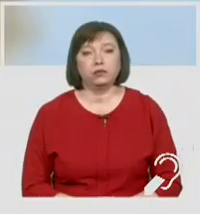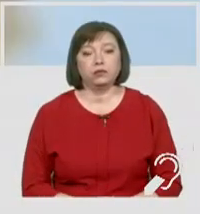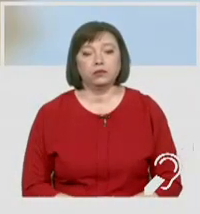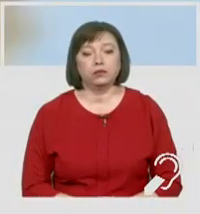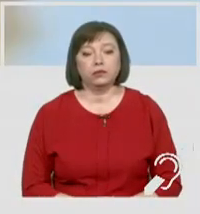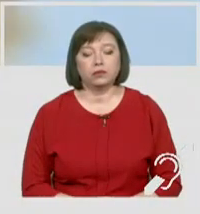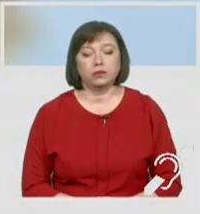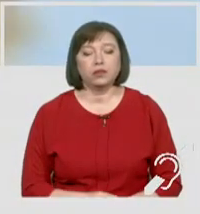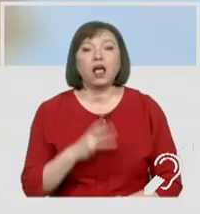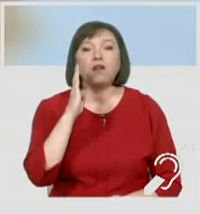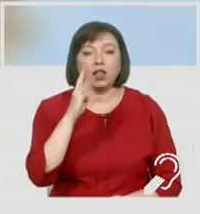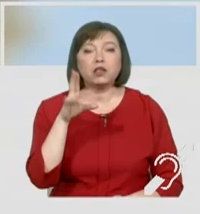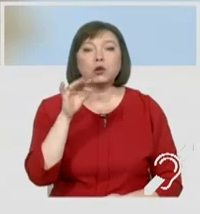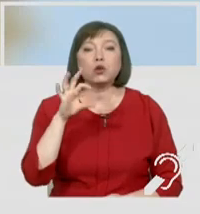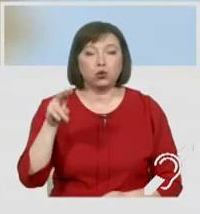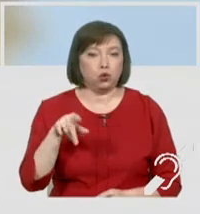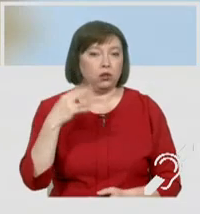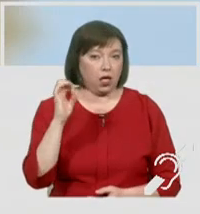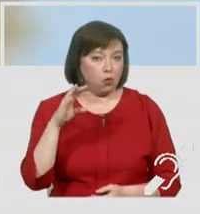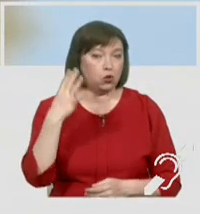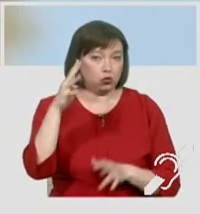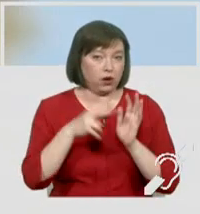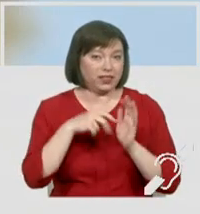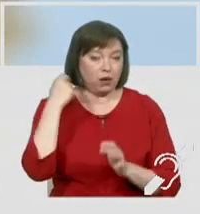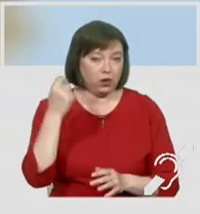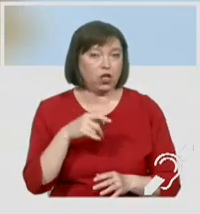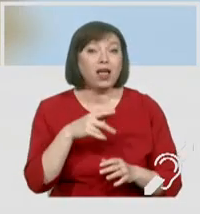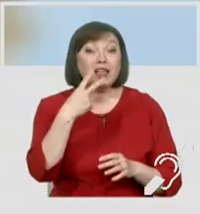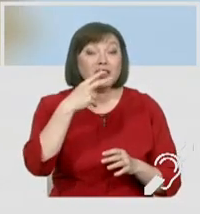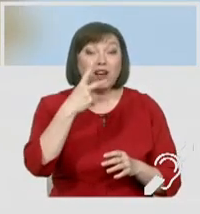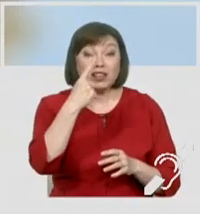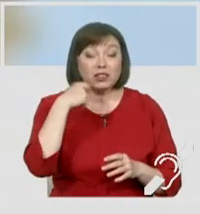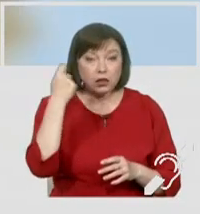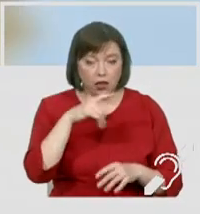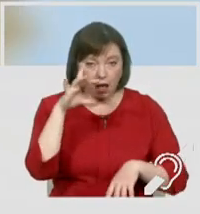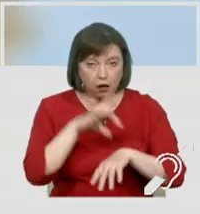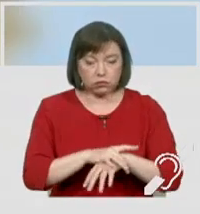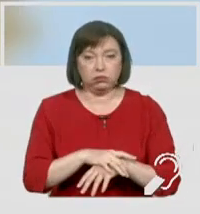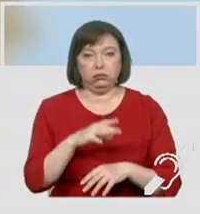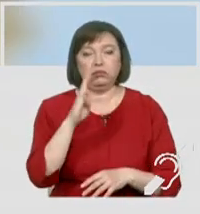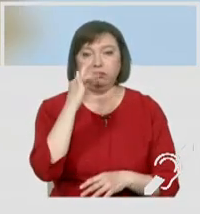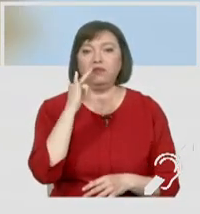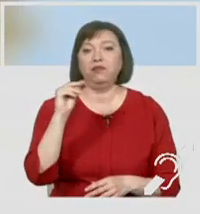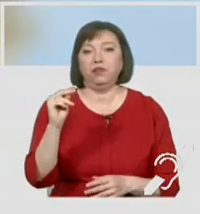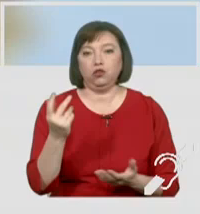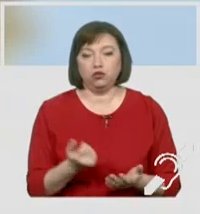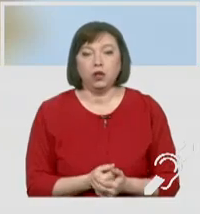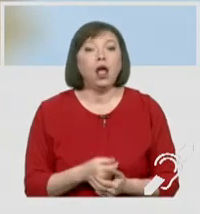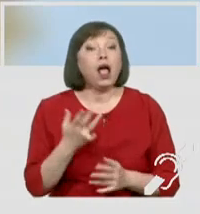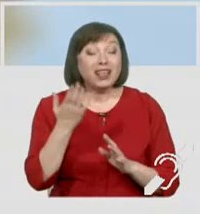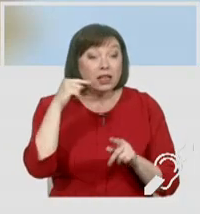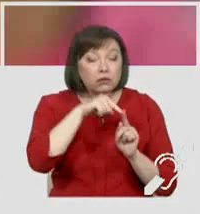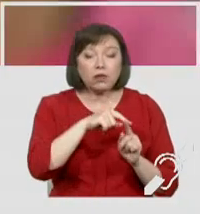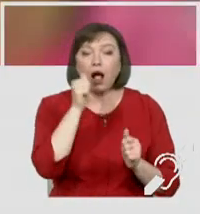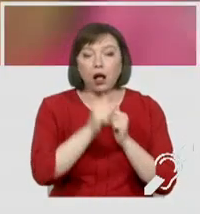HIV Vladimir dodon are 47 de ani la doar 21 de ani a fost diagn anticat cu virusul HIV de atunci